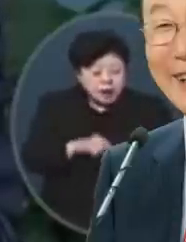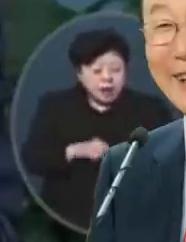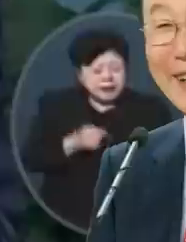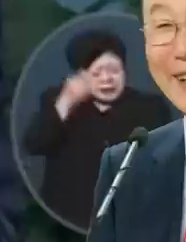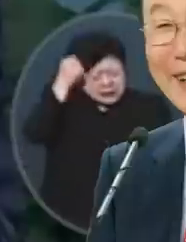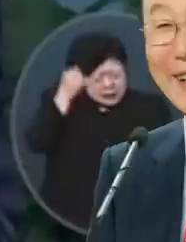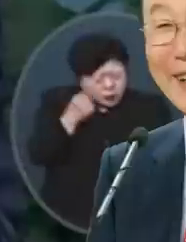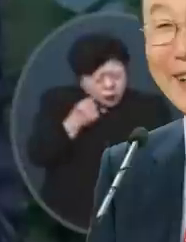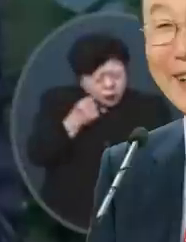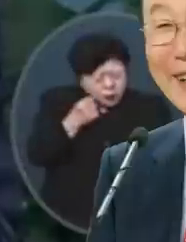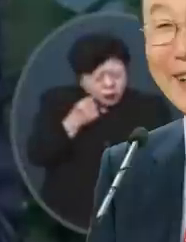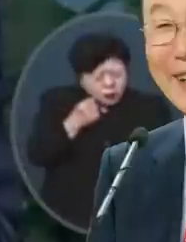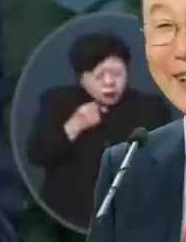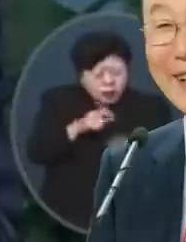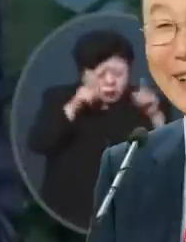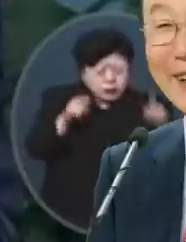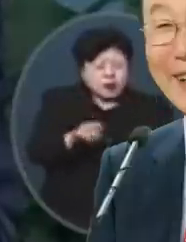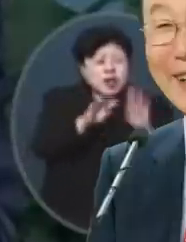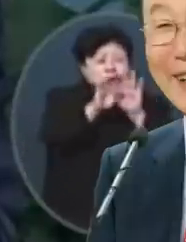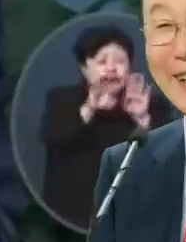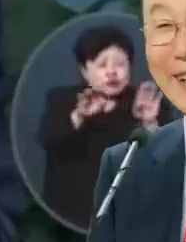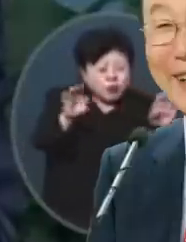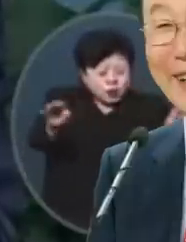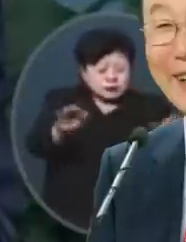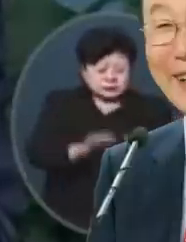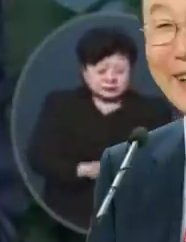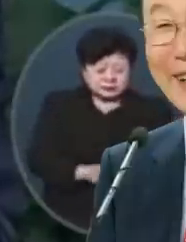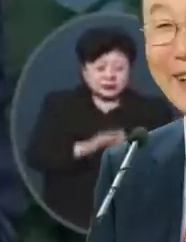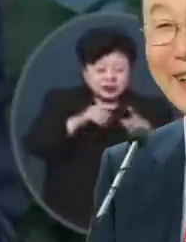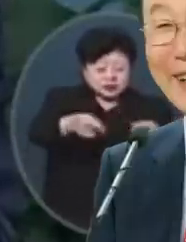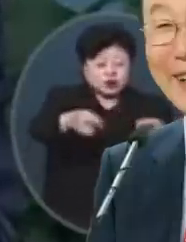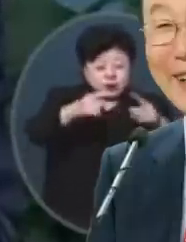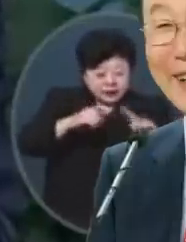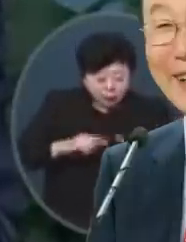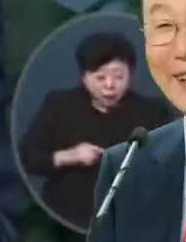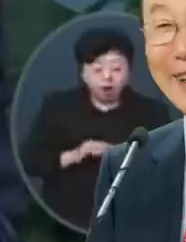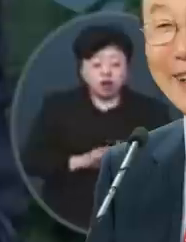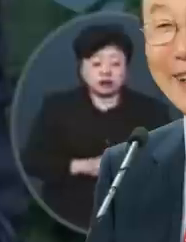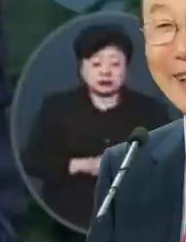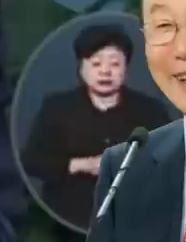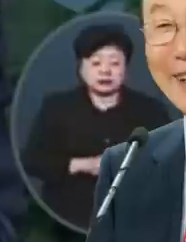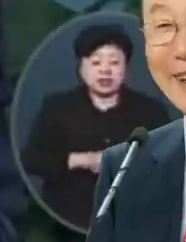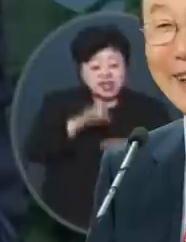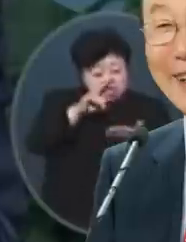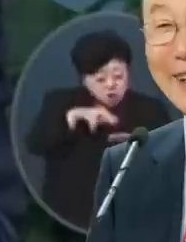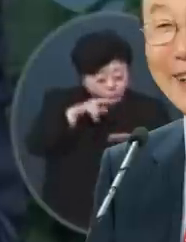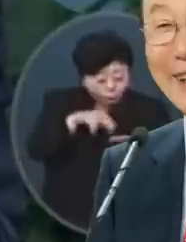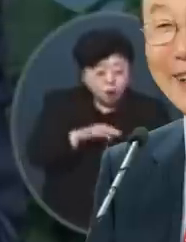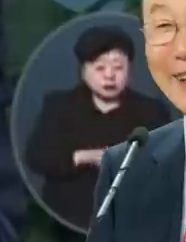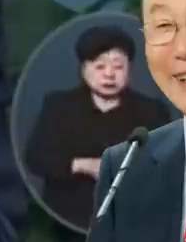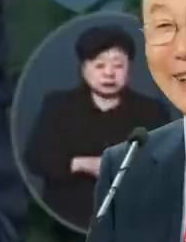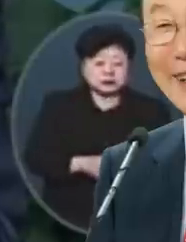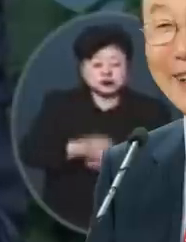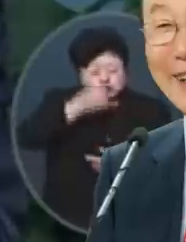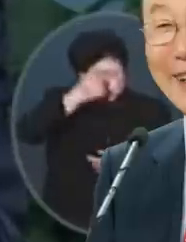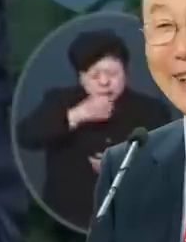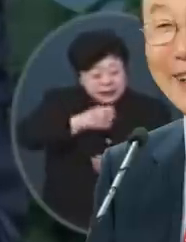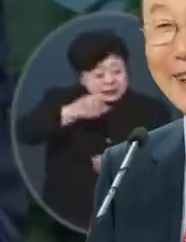새기고 벽에다 붙여놓고 들어오며 나오며 그것을 읽고 꿈을